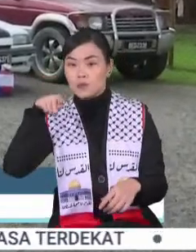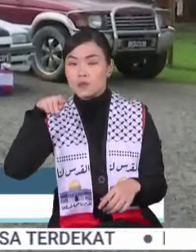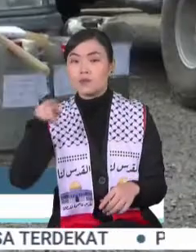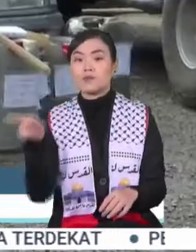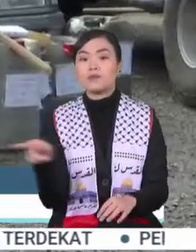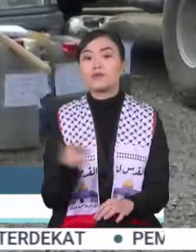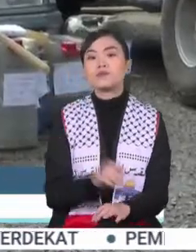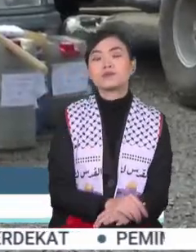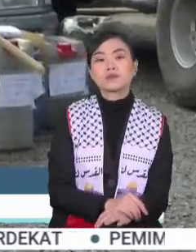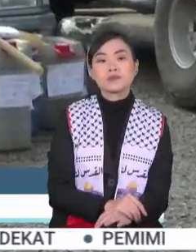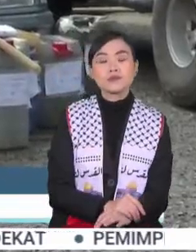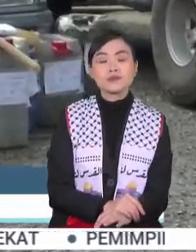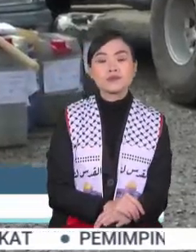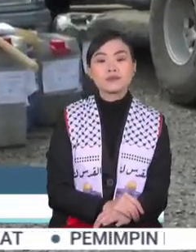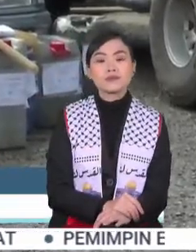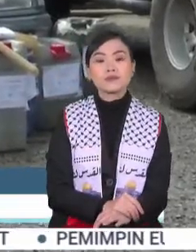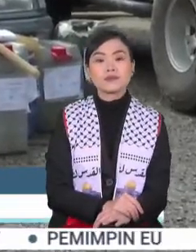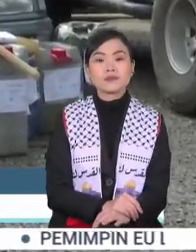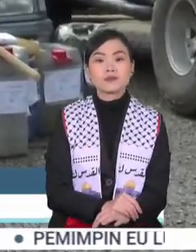Jiran